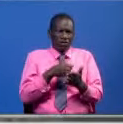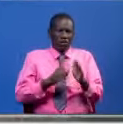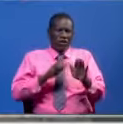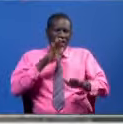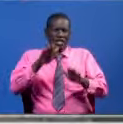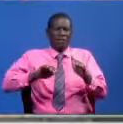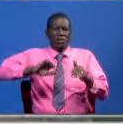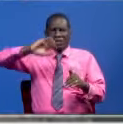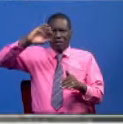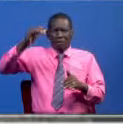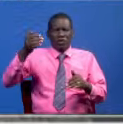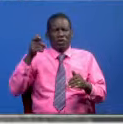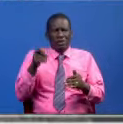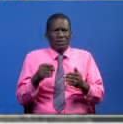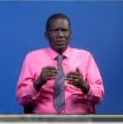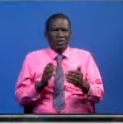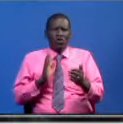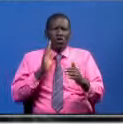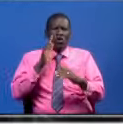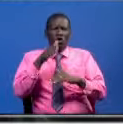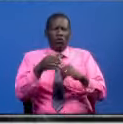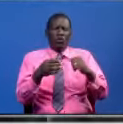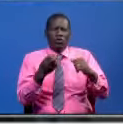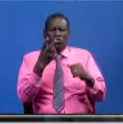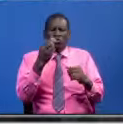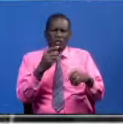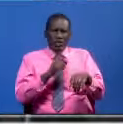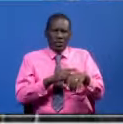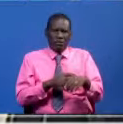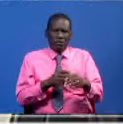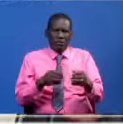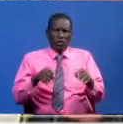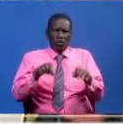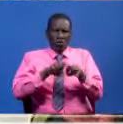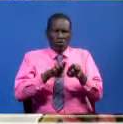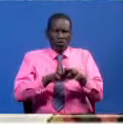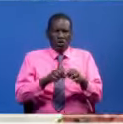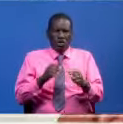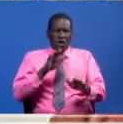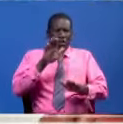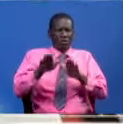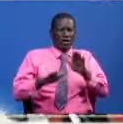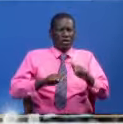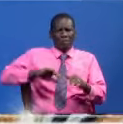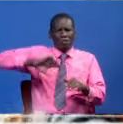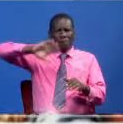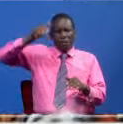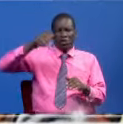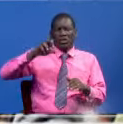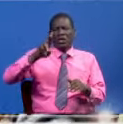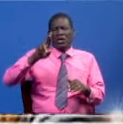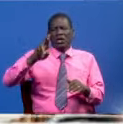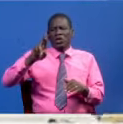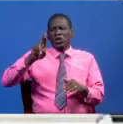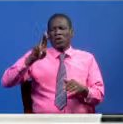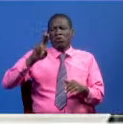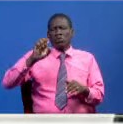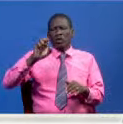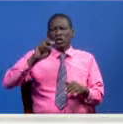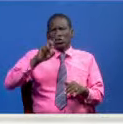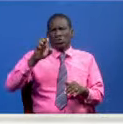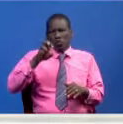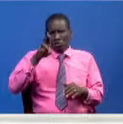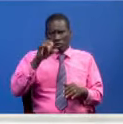huo kwa zaidi ya mara 20. Isitoshe, amekwea milima Rwenzori na Aberdare. Mwanabenki huyo